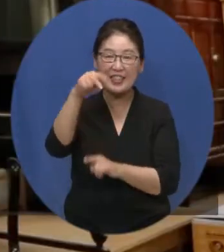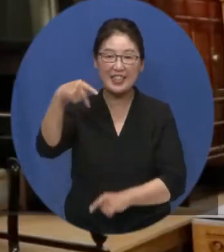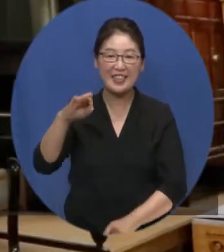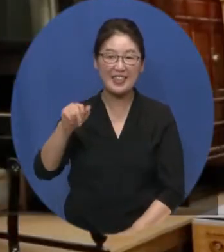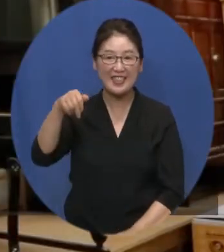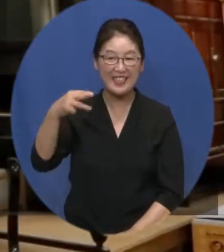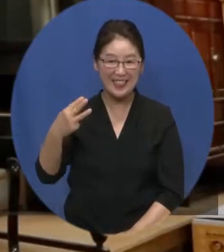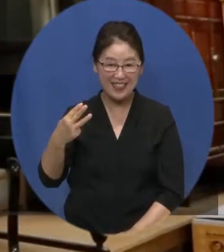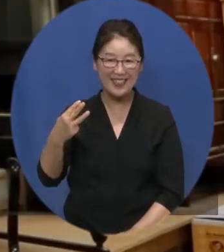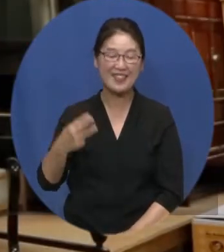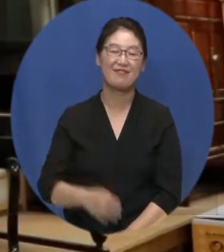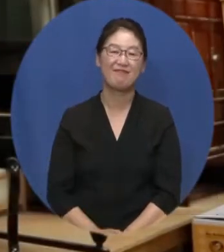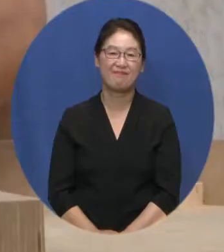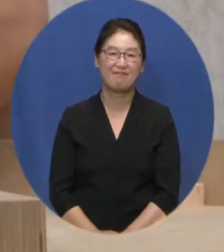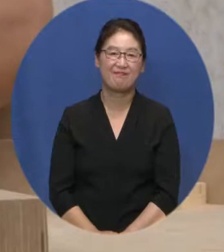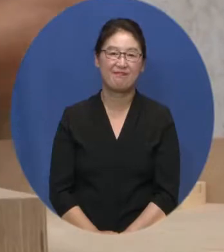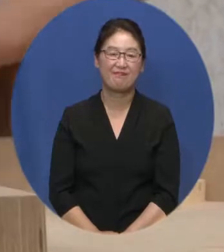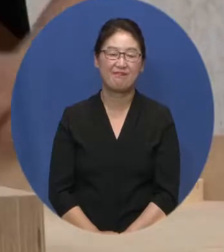줄까